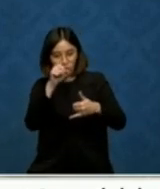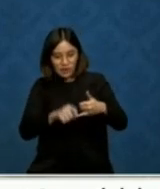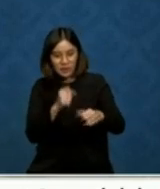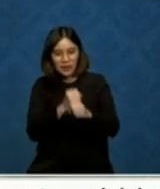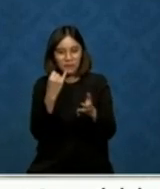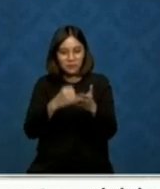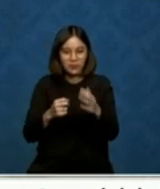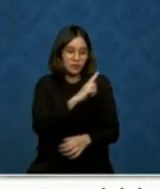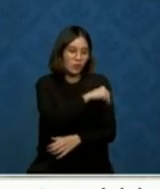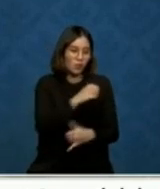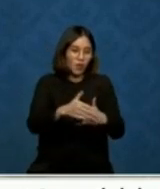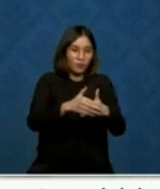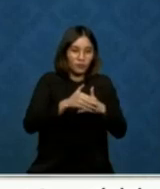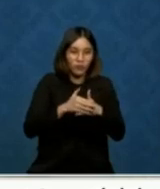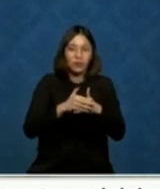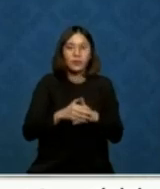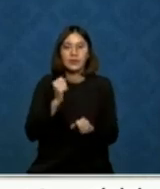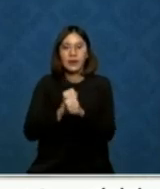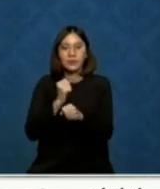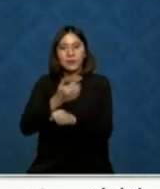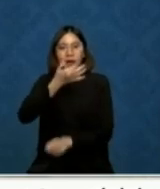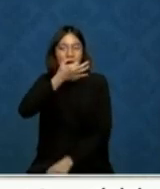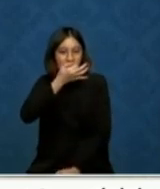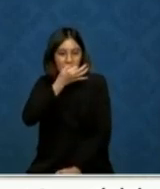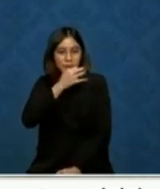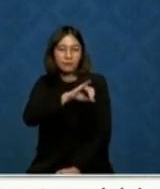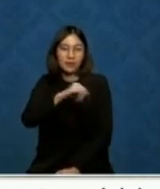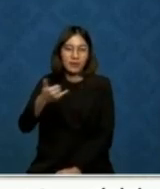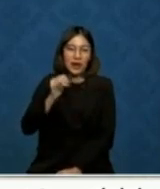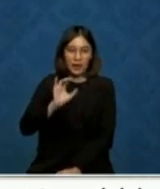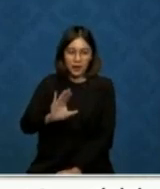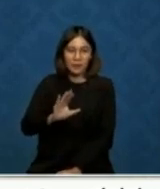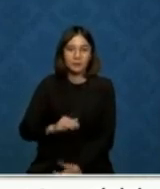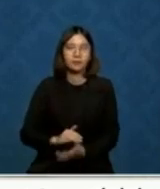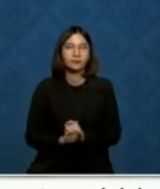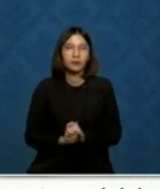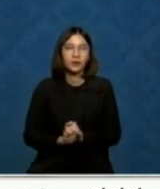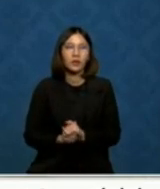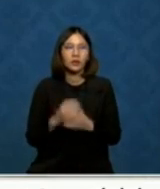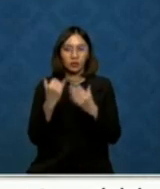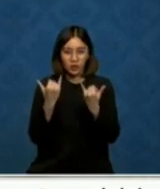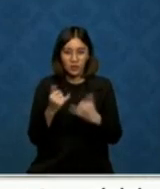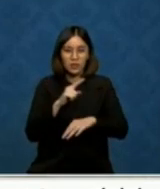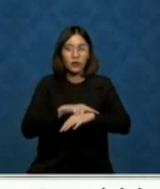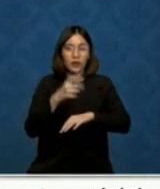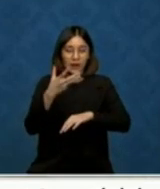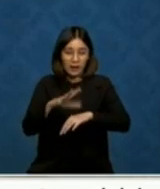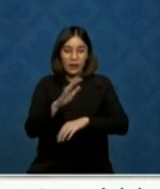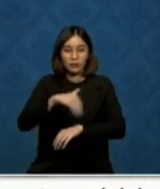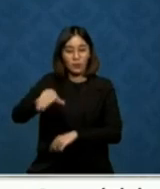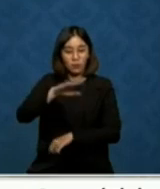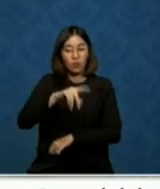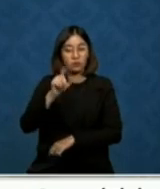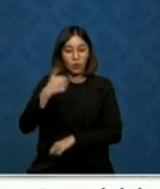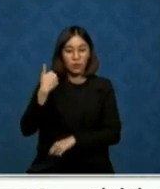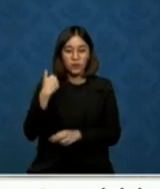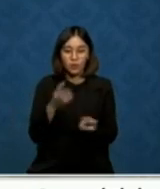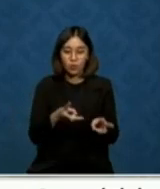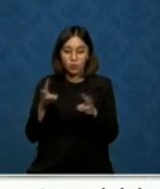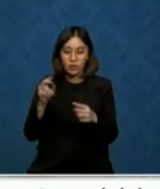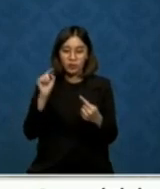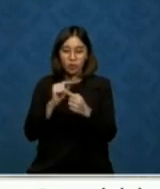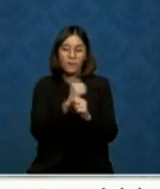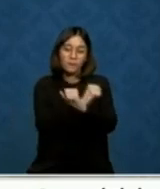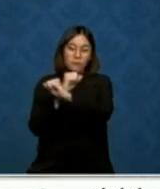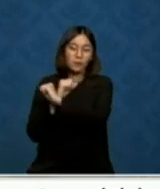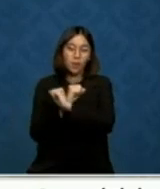ว้ในสถานพยาบาลและห้ามประกอบอาชีพบางอย่างเพราะฉะนั้นถึงเวลาแล้วครับจะต้องมีวิธีการเพื่อ